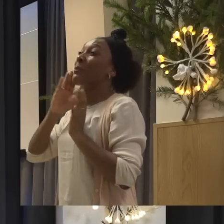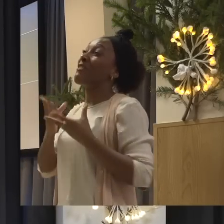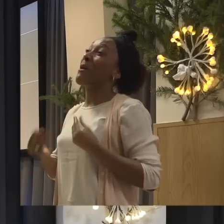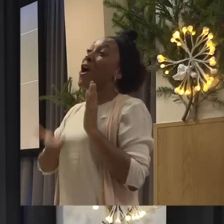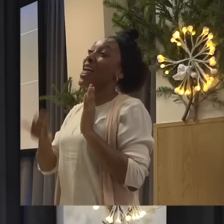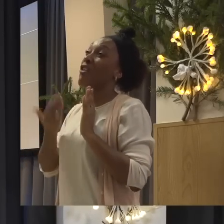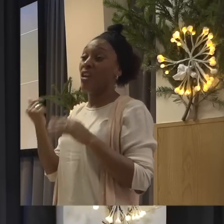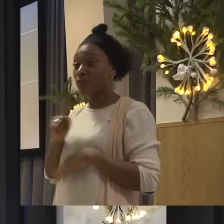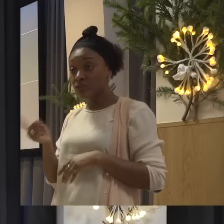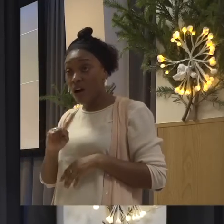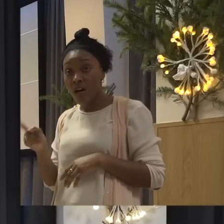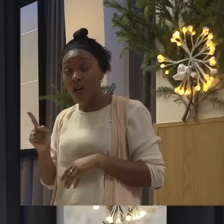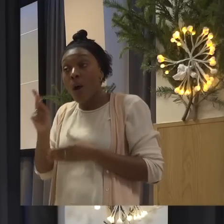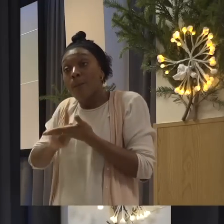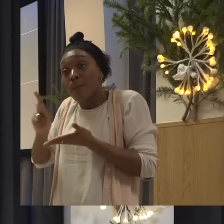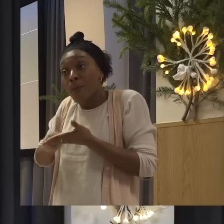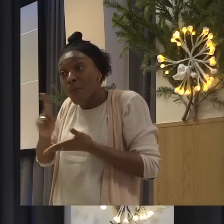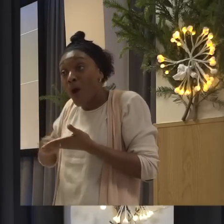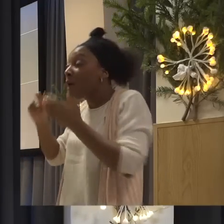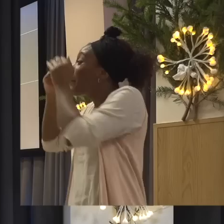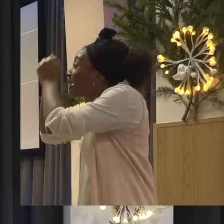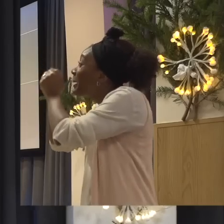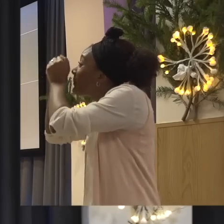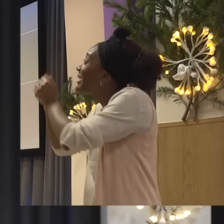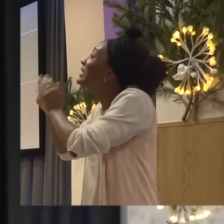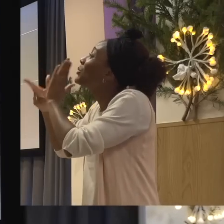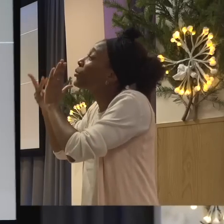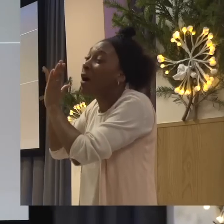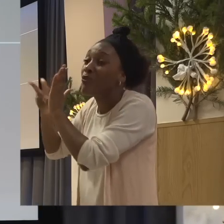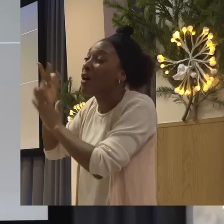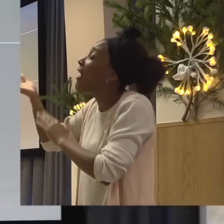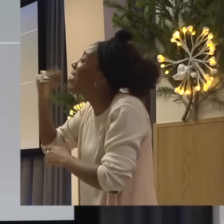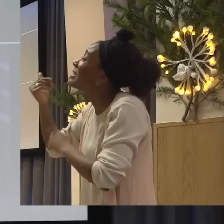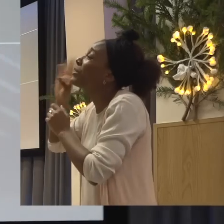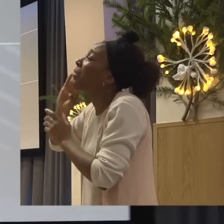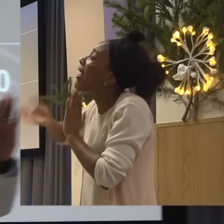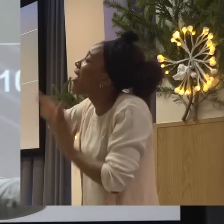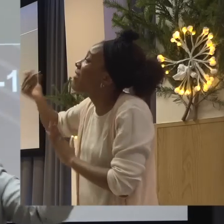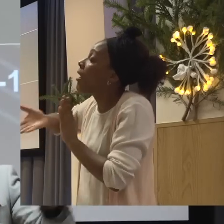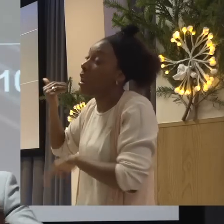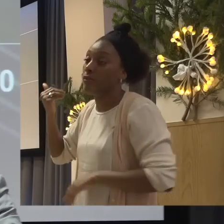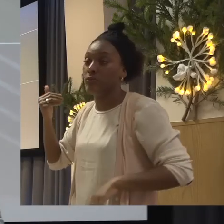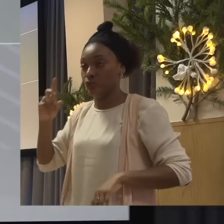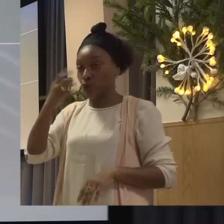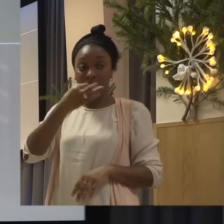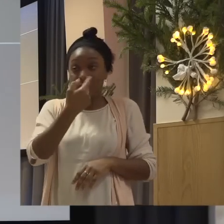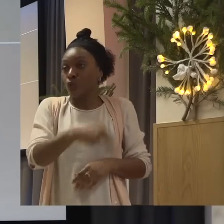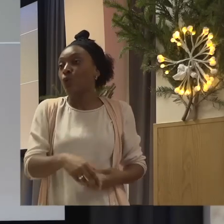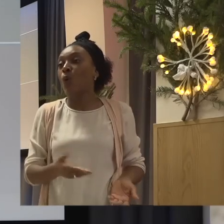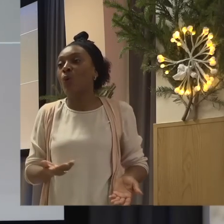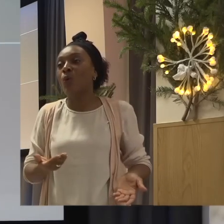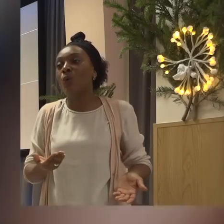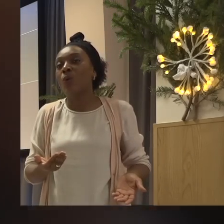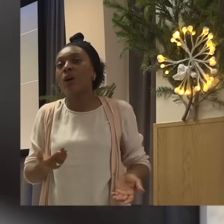que Paul prie, mais Dieu maintient cela comme une nécessité pour que Paul soit toujours dépendant de Dieu. Oui, avant de